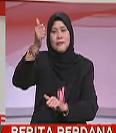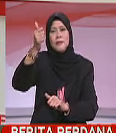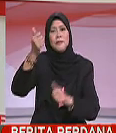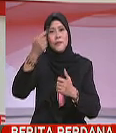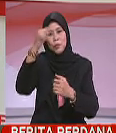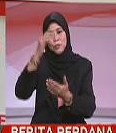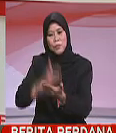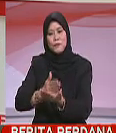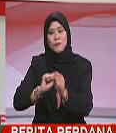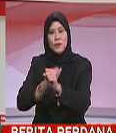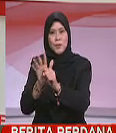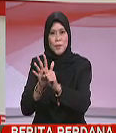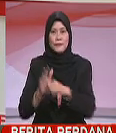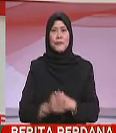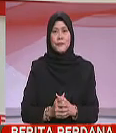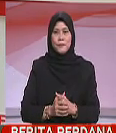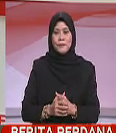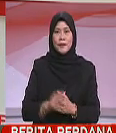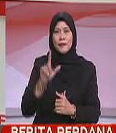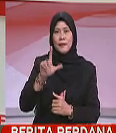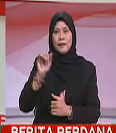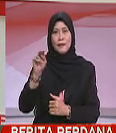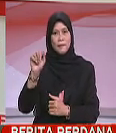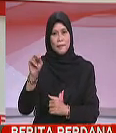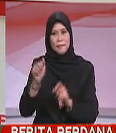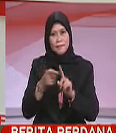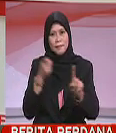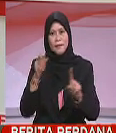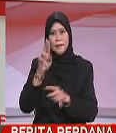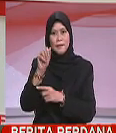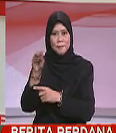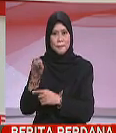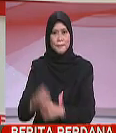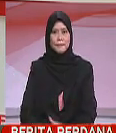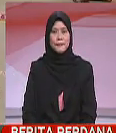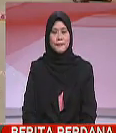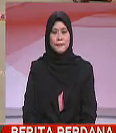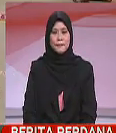COVID-19. Nur Liana Tarmizi, Berita RTM.